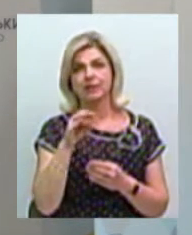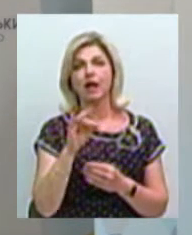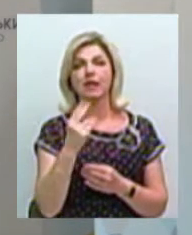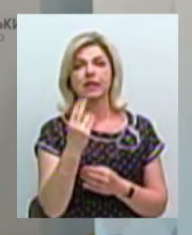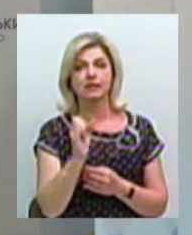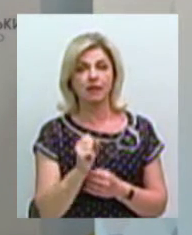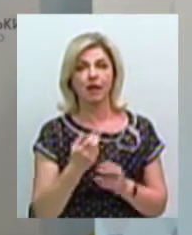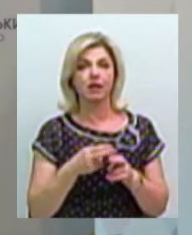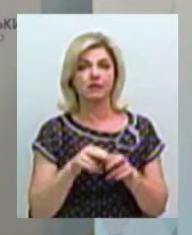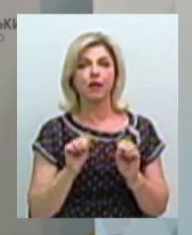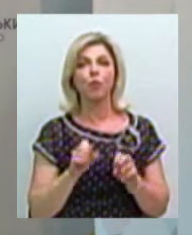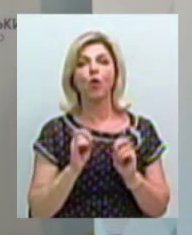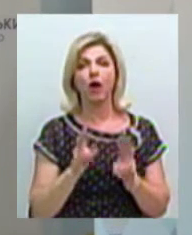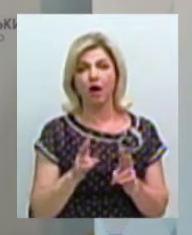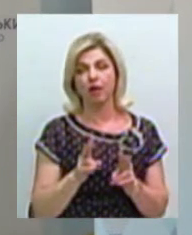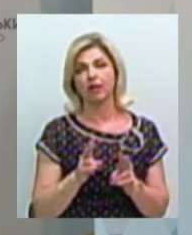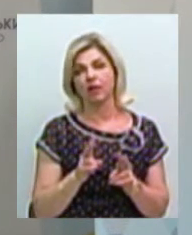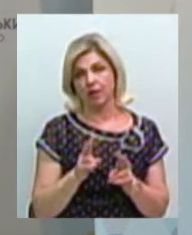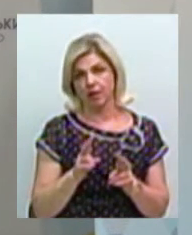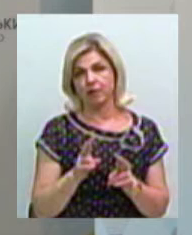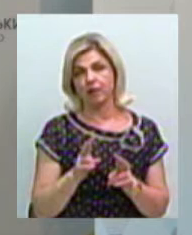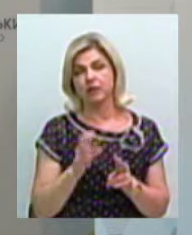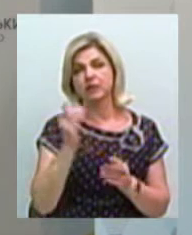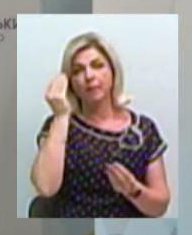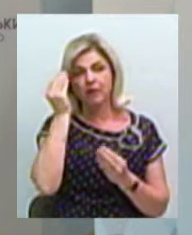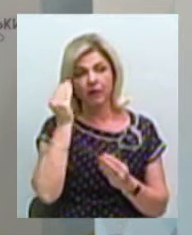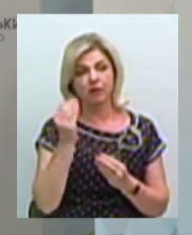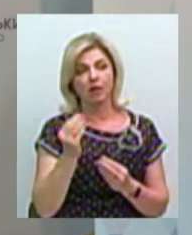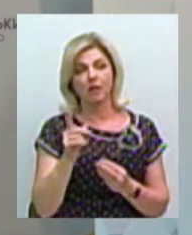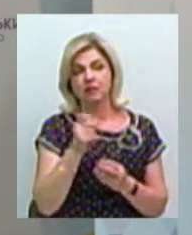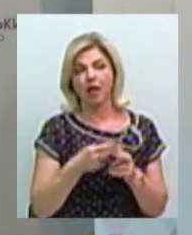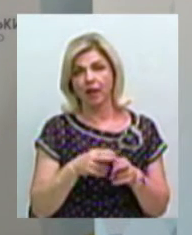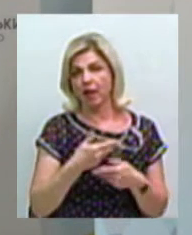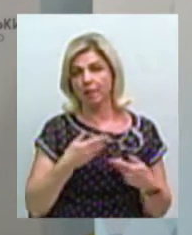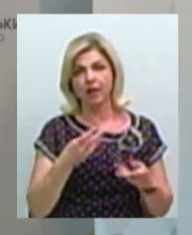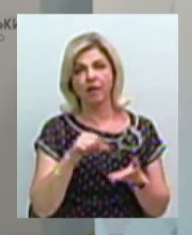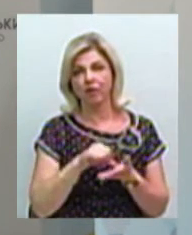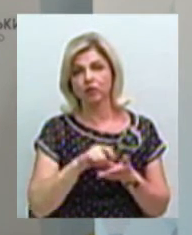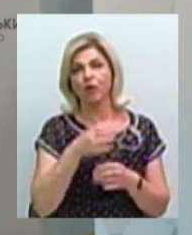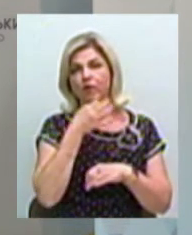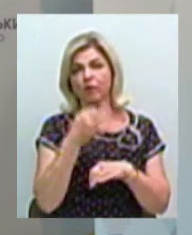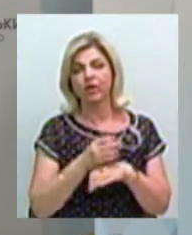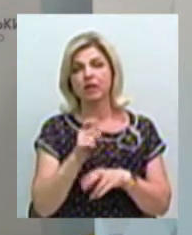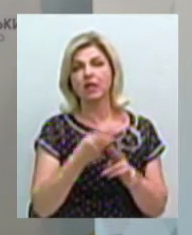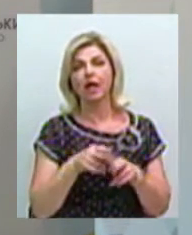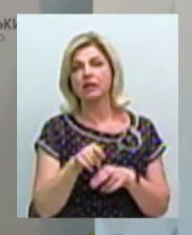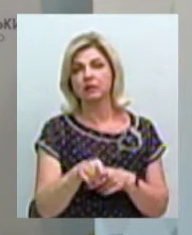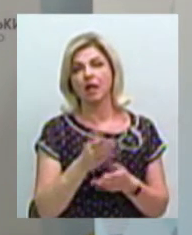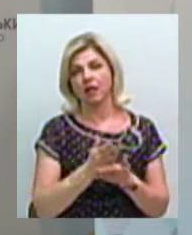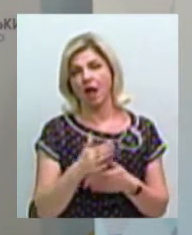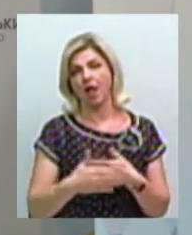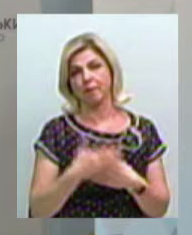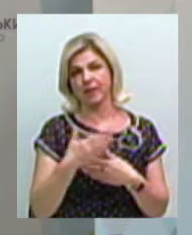можна розцінити як агітацію, але з точки зору заявників ми не виступали, і відповідальність взагалі за це, за таку, це і